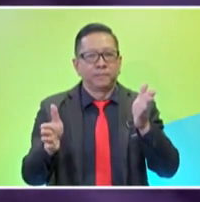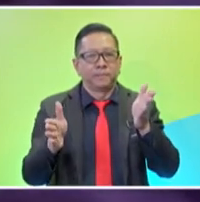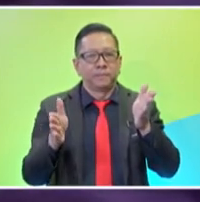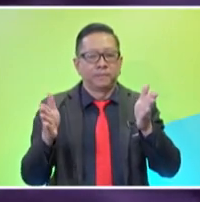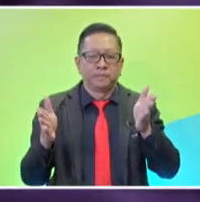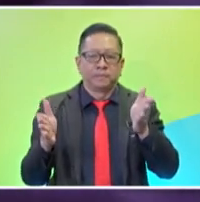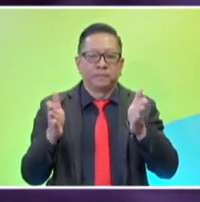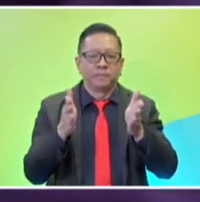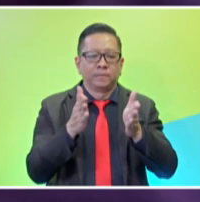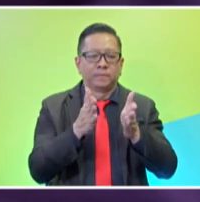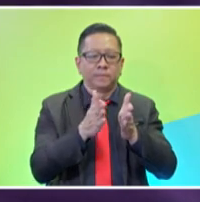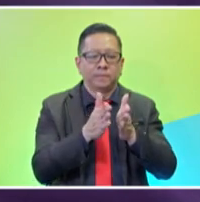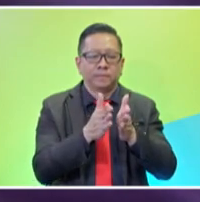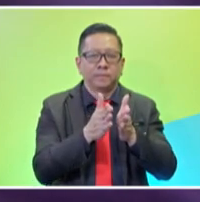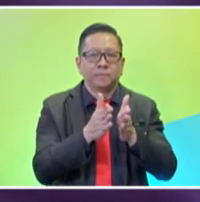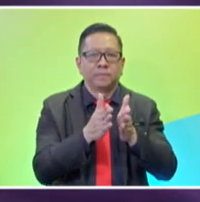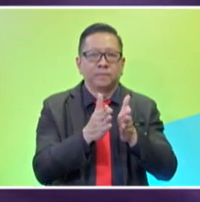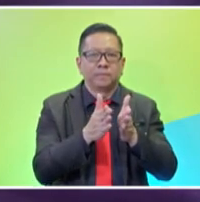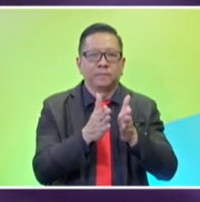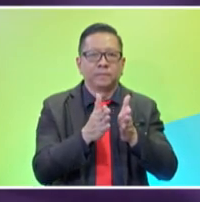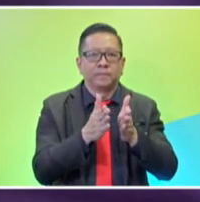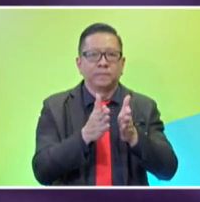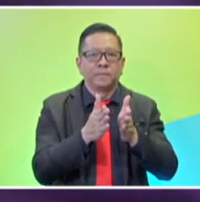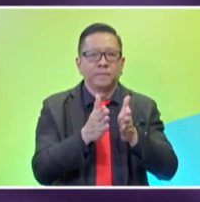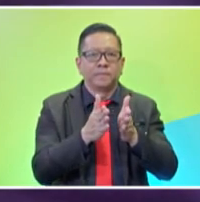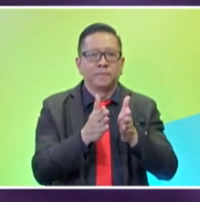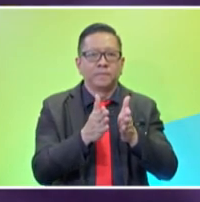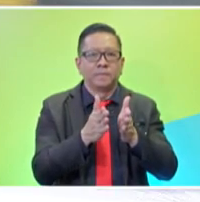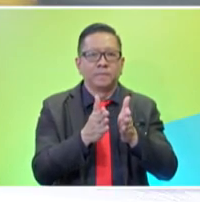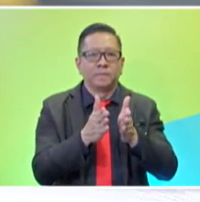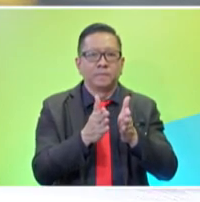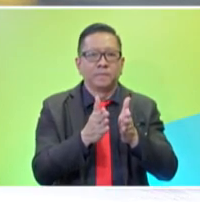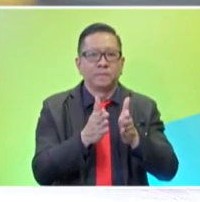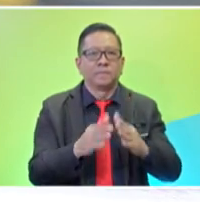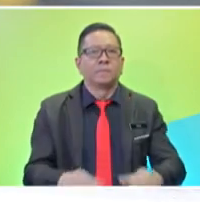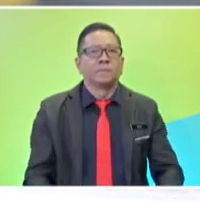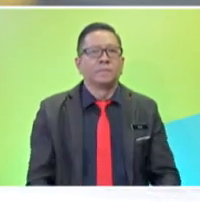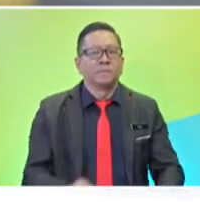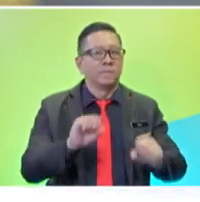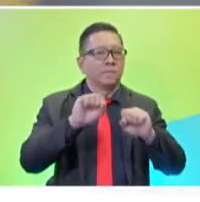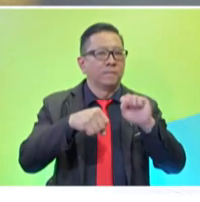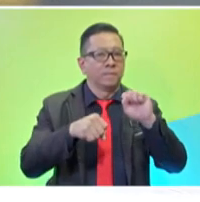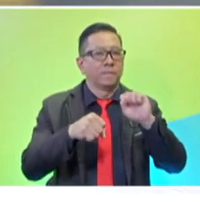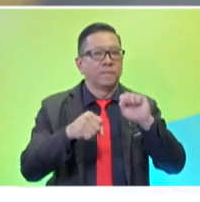penutup ya kita tutupkan ya supaya